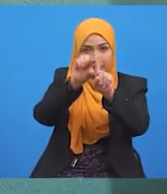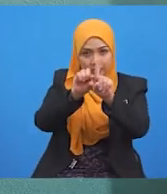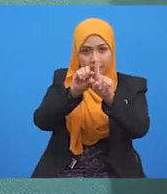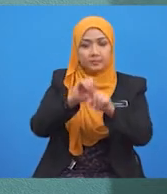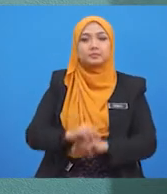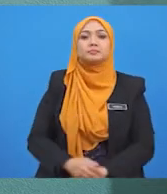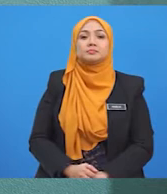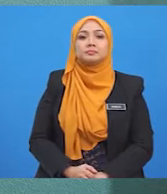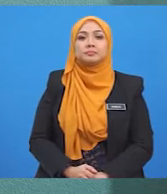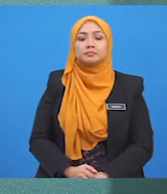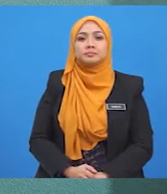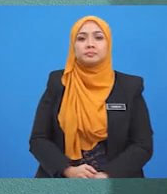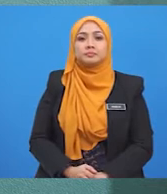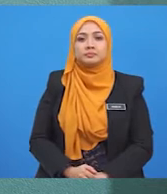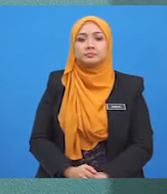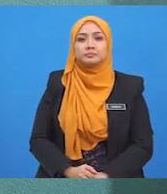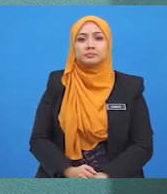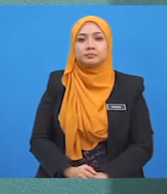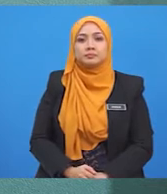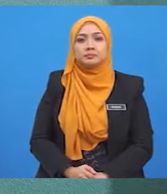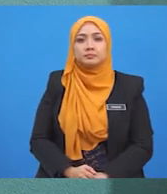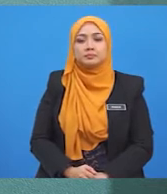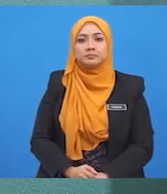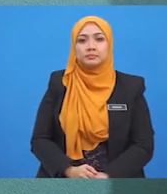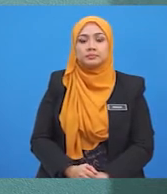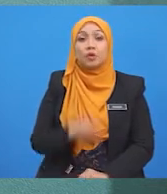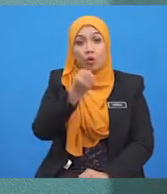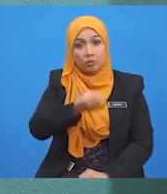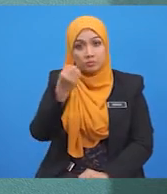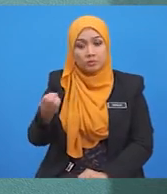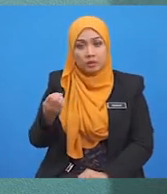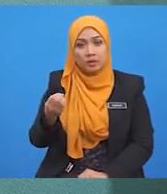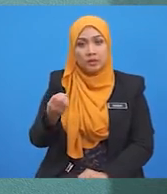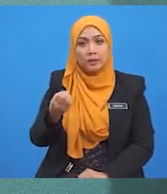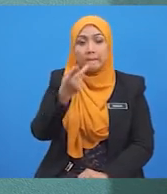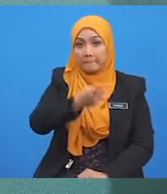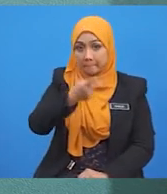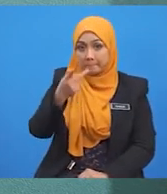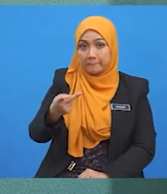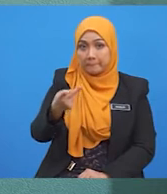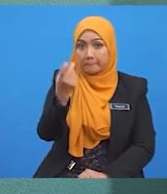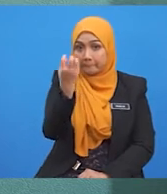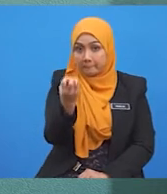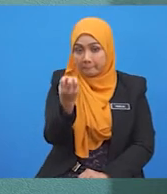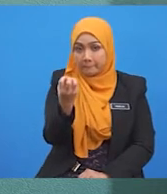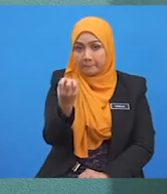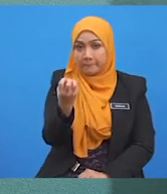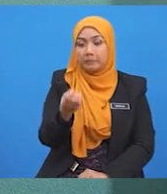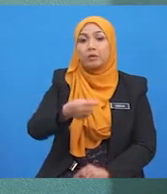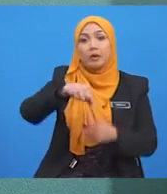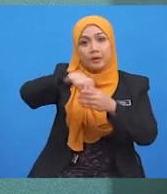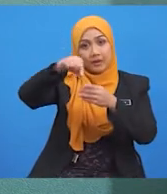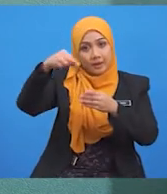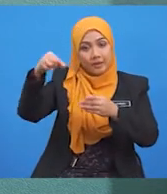antara contoh aplikasi prinsip pengembangan dan pengecutan bahan adalah